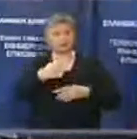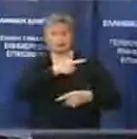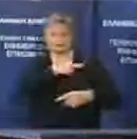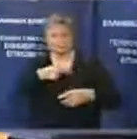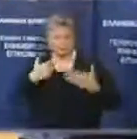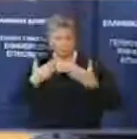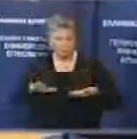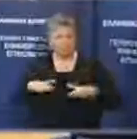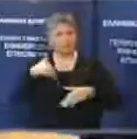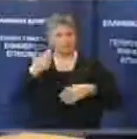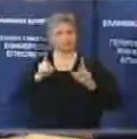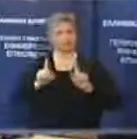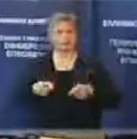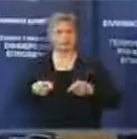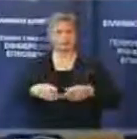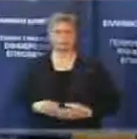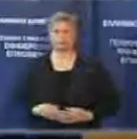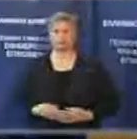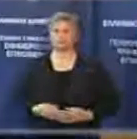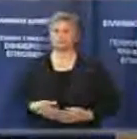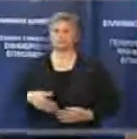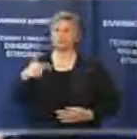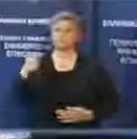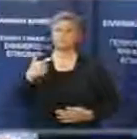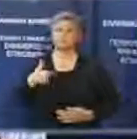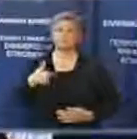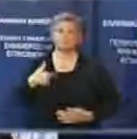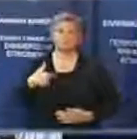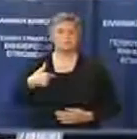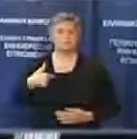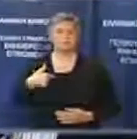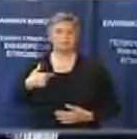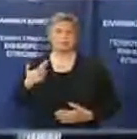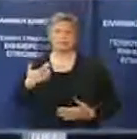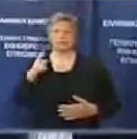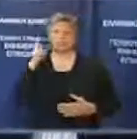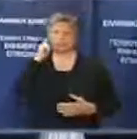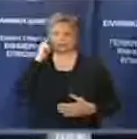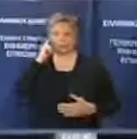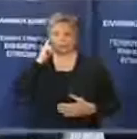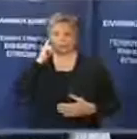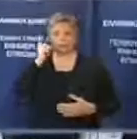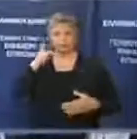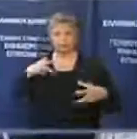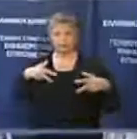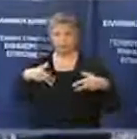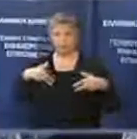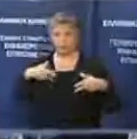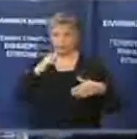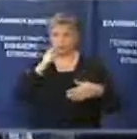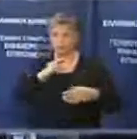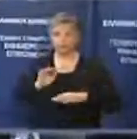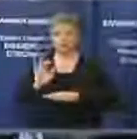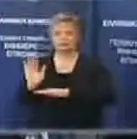Κύριε εκπρόσωπε, από αυτά που μας είπατε, καταλάβαμε ότι το γεγονός ότι δεν έχει ζητηθεί η παραίτηση του κυρίου Μουζάλα ή ο ίδιος δεν την έχει υποβάλει,